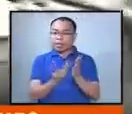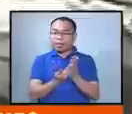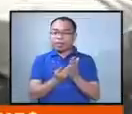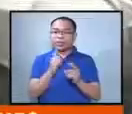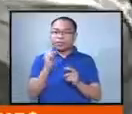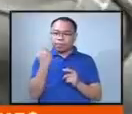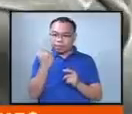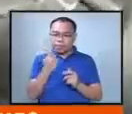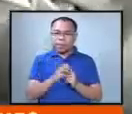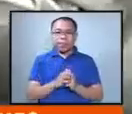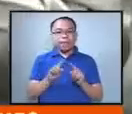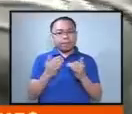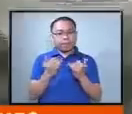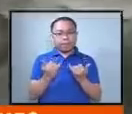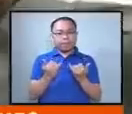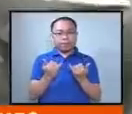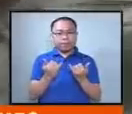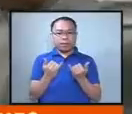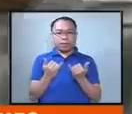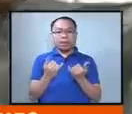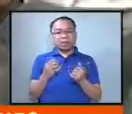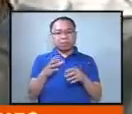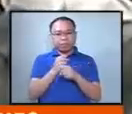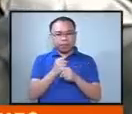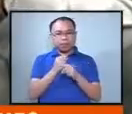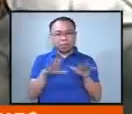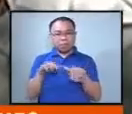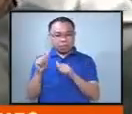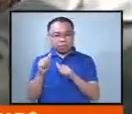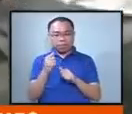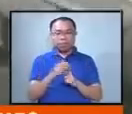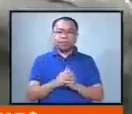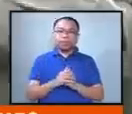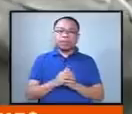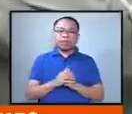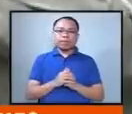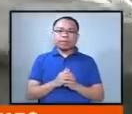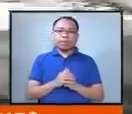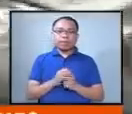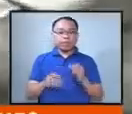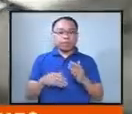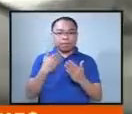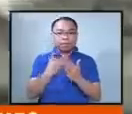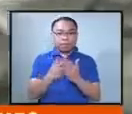Ngayon, pagkatapos ko nito, take it or leave it na lang. So pagdating ho ng bidding,